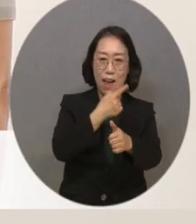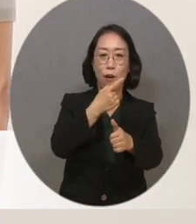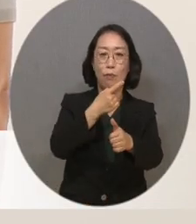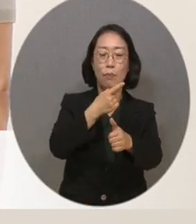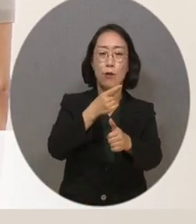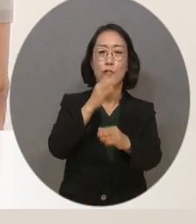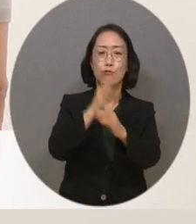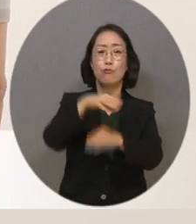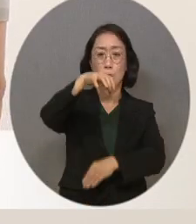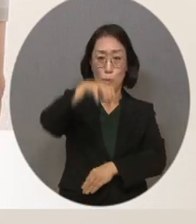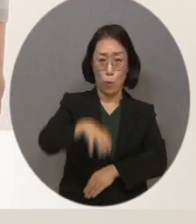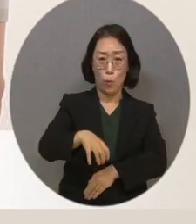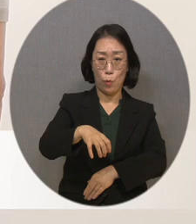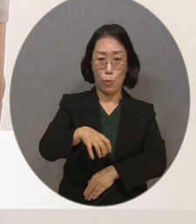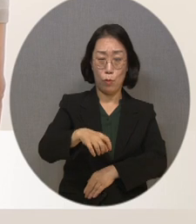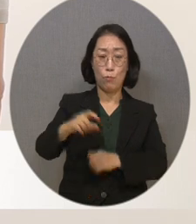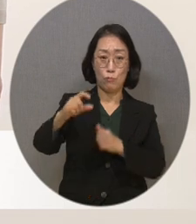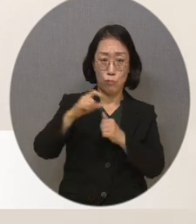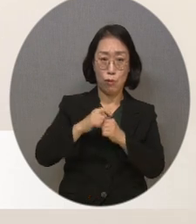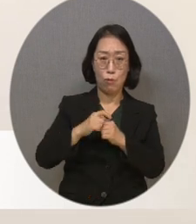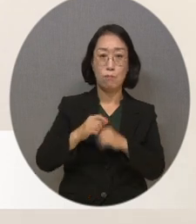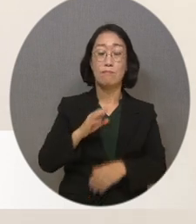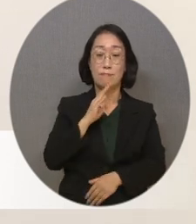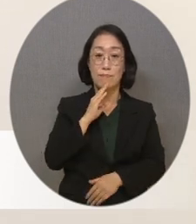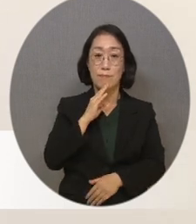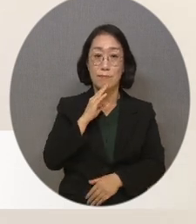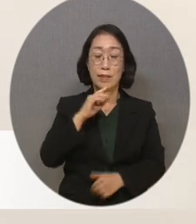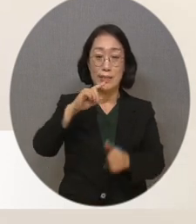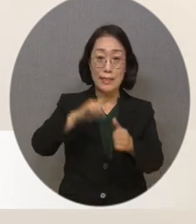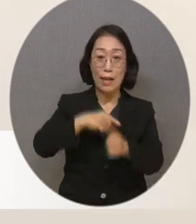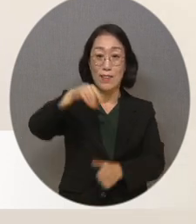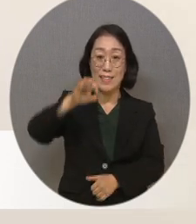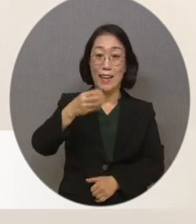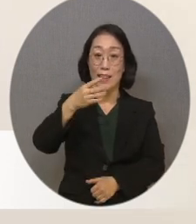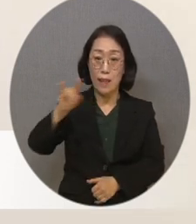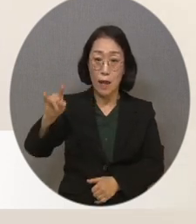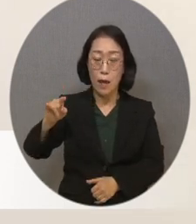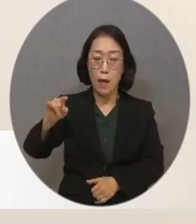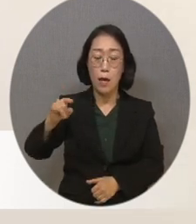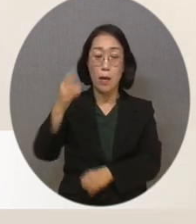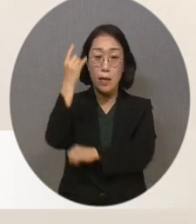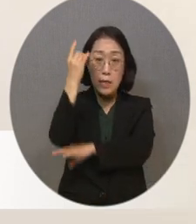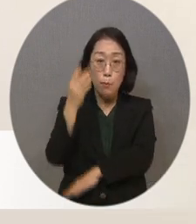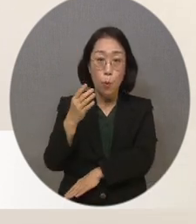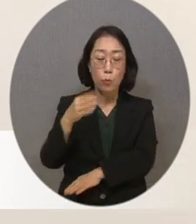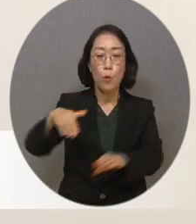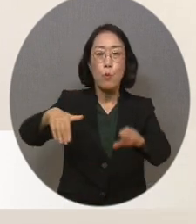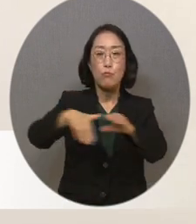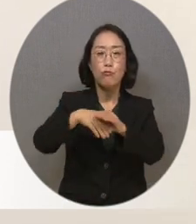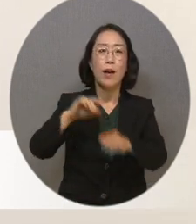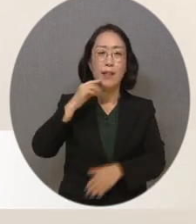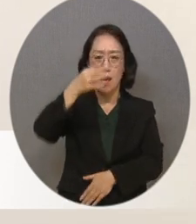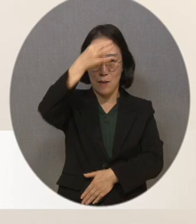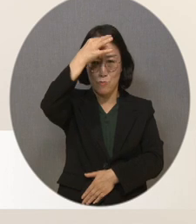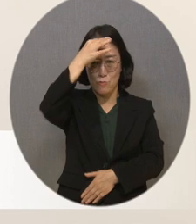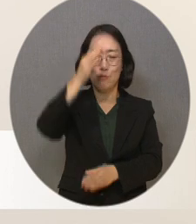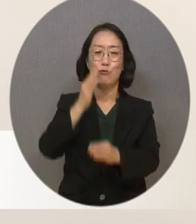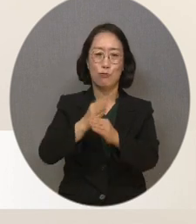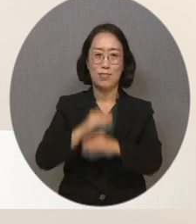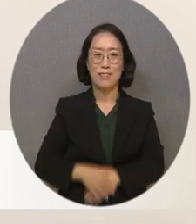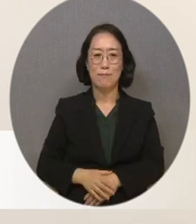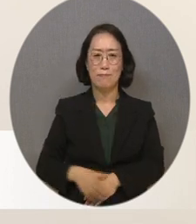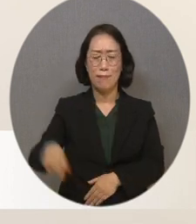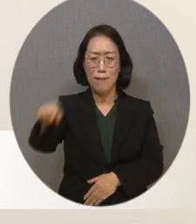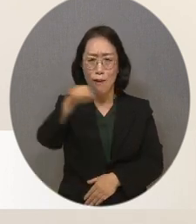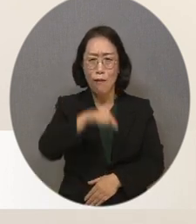생태수도라고 하잖아요. 생태라는 게 사실은 문화예술이 그 중심이 돼야 되거든요. 근데 그런 것들이